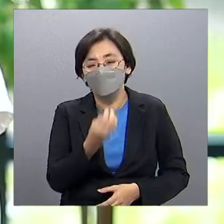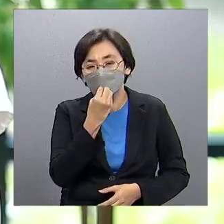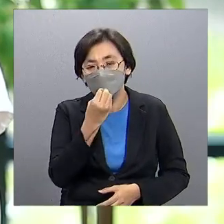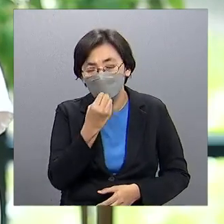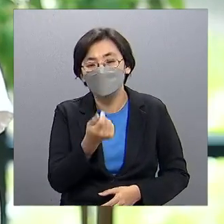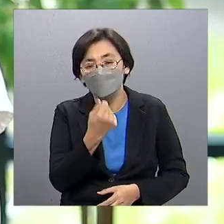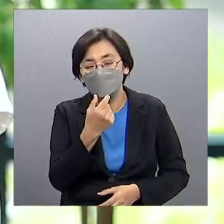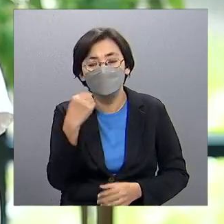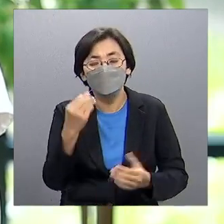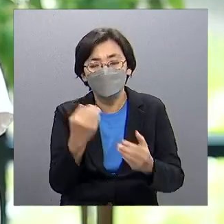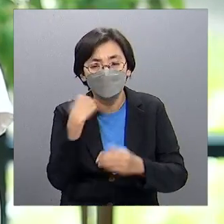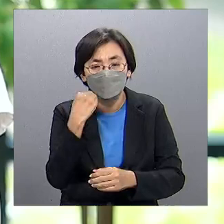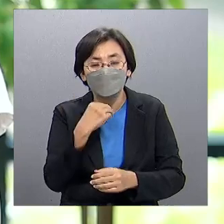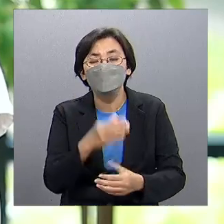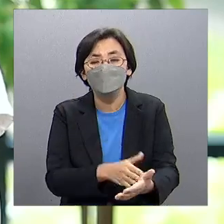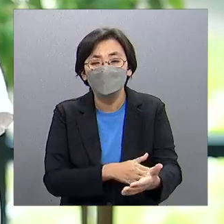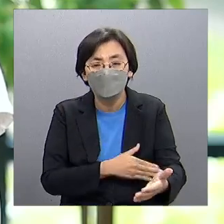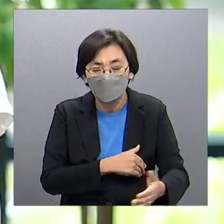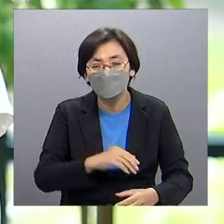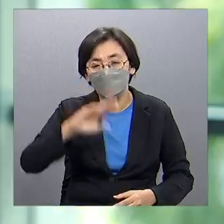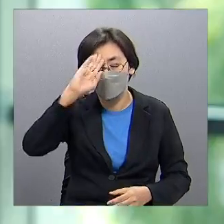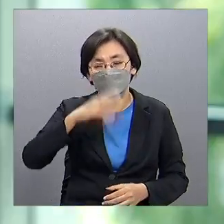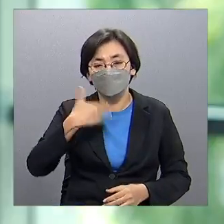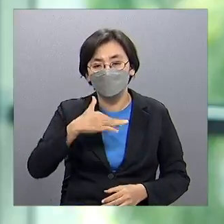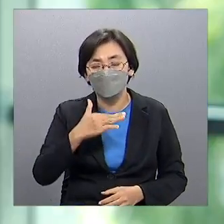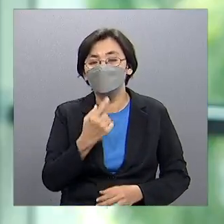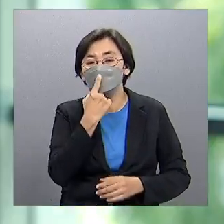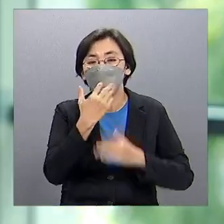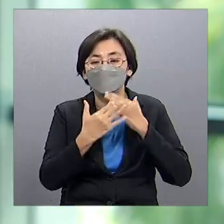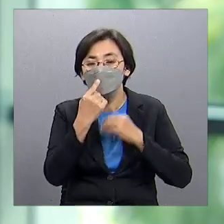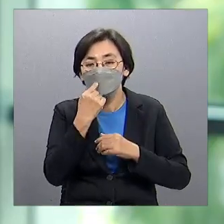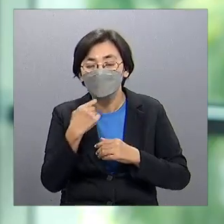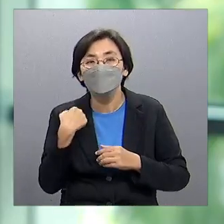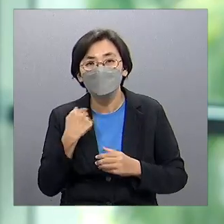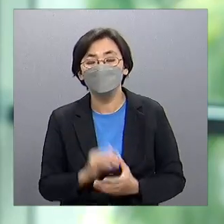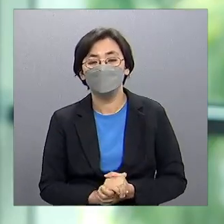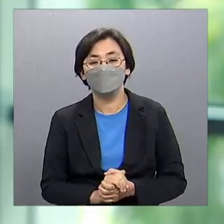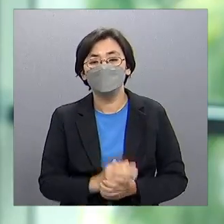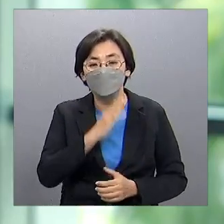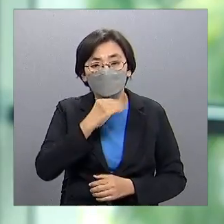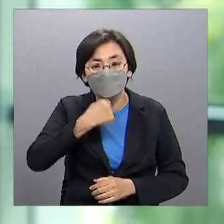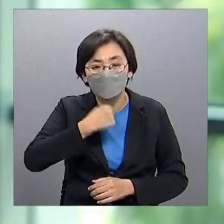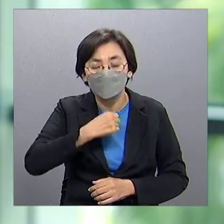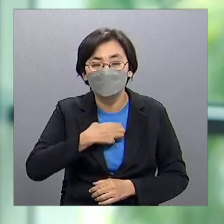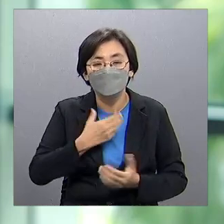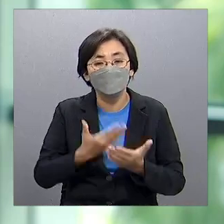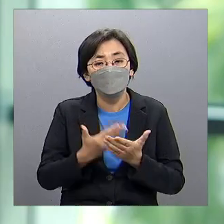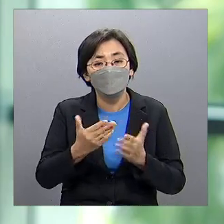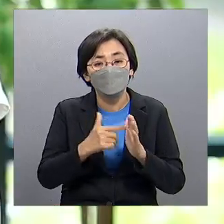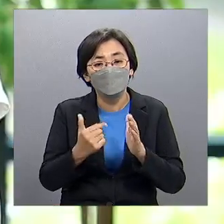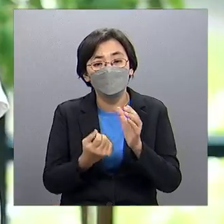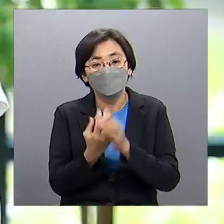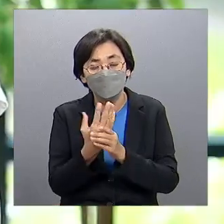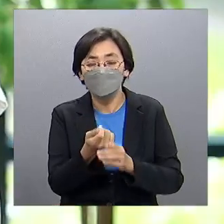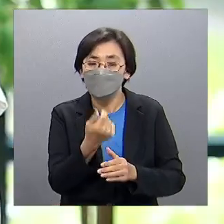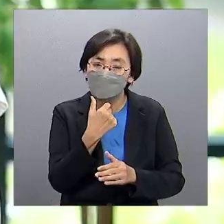เป็นไข้กำเดาที่เกิดขึ้นจากความร้อนจากการใช้ยาก็มีเหมือนกันฮะ อย่างถ้าผู้สูงอายุจะใช้ยาสมุนไพรควรต้องคำนึงถึงเรื่องอะไรบ้างคะ